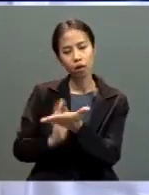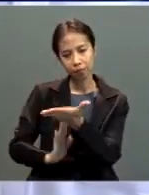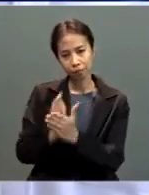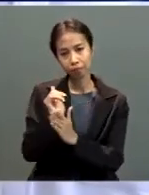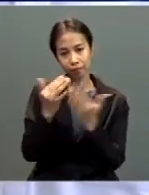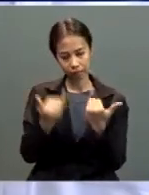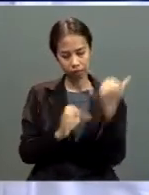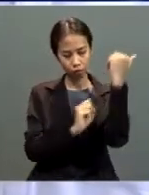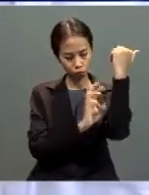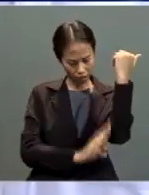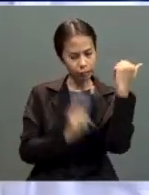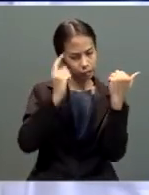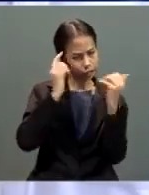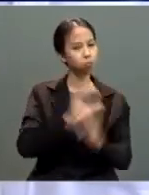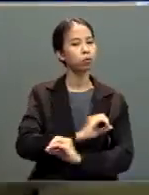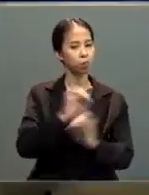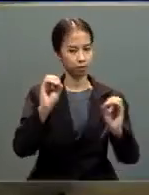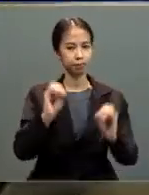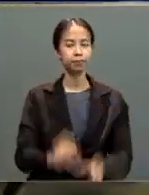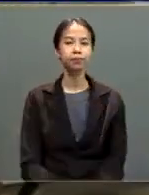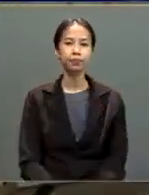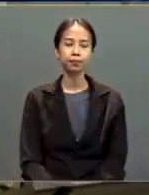านีต้องปลอดภัยครับ